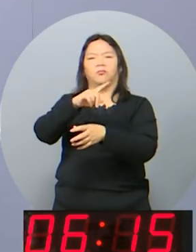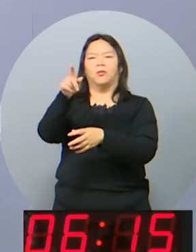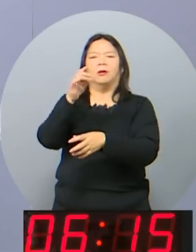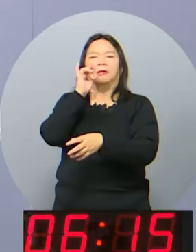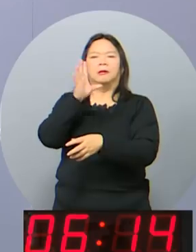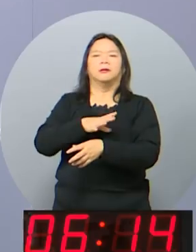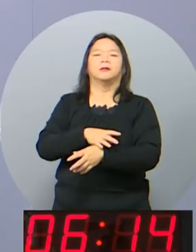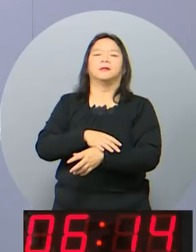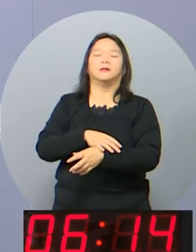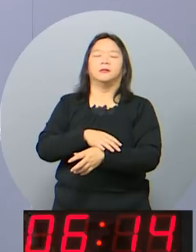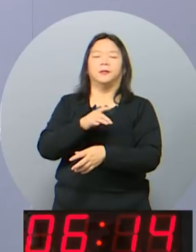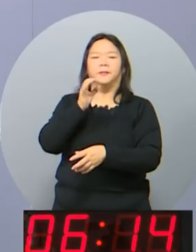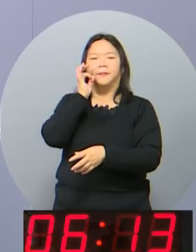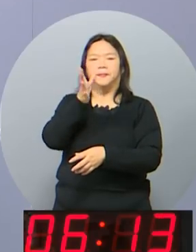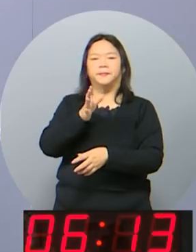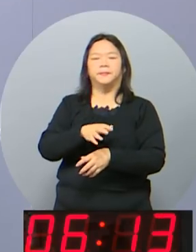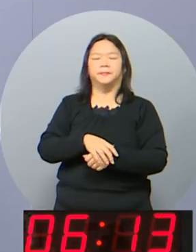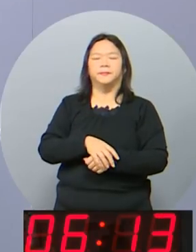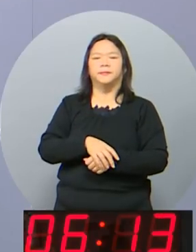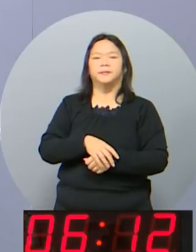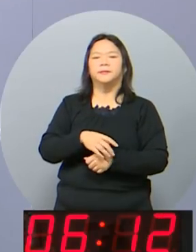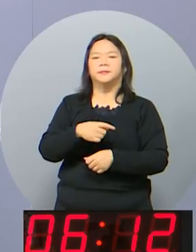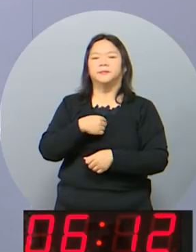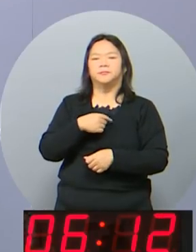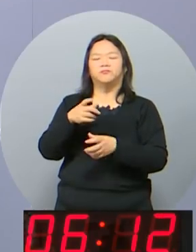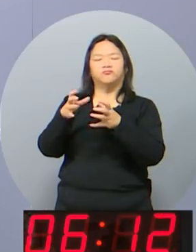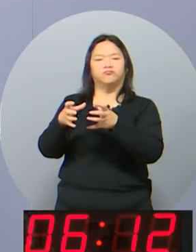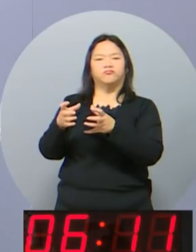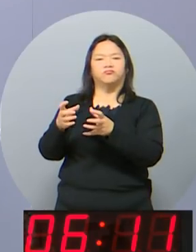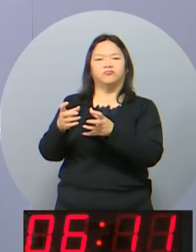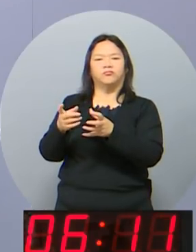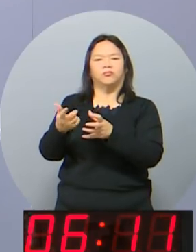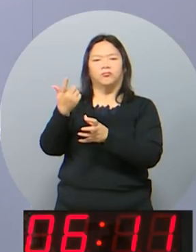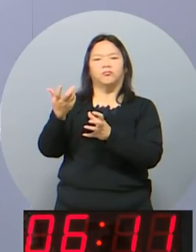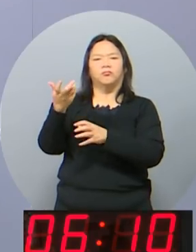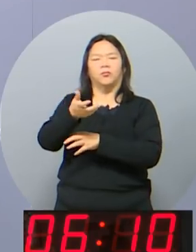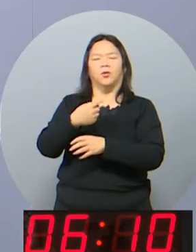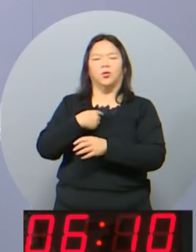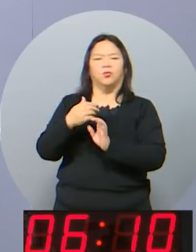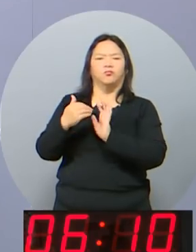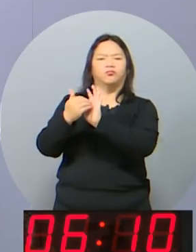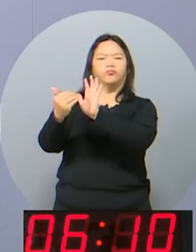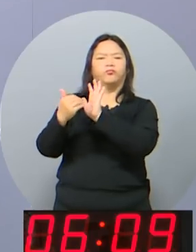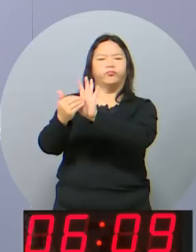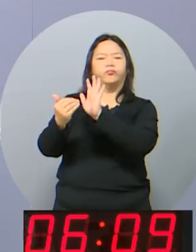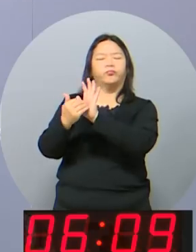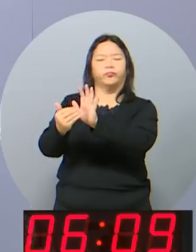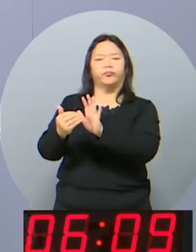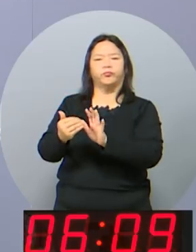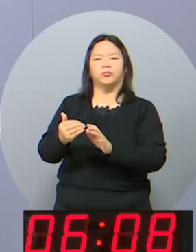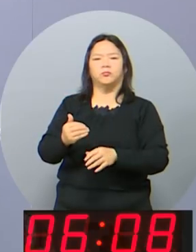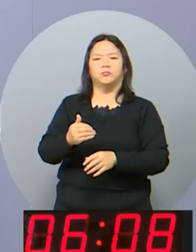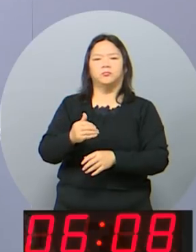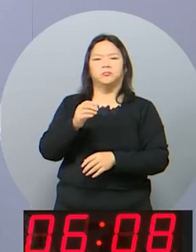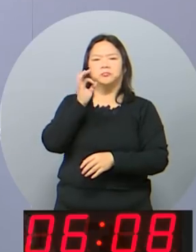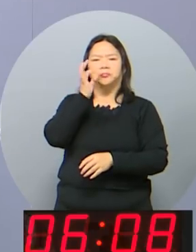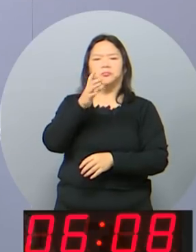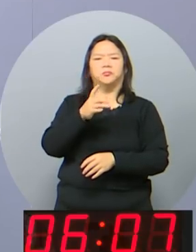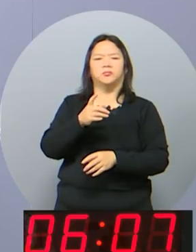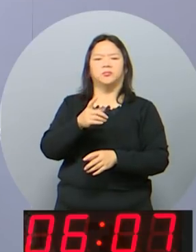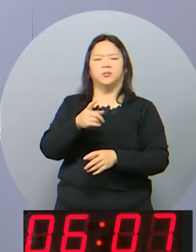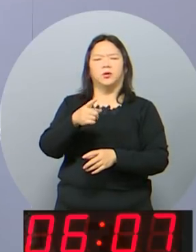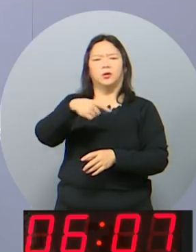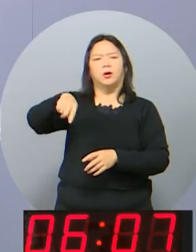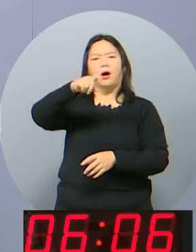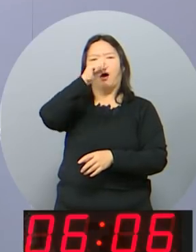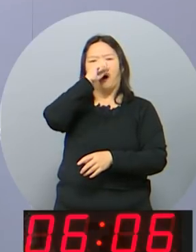任内已经有这个闲物设施要进来，我也是一直的反对，再次的反对。这么好